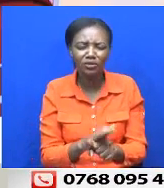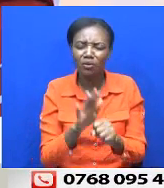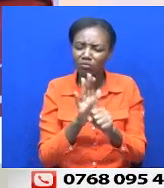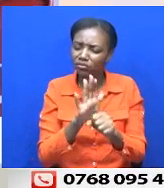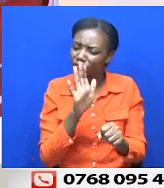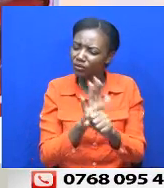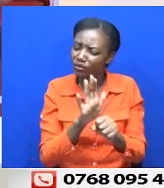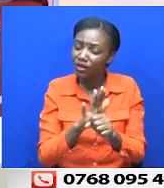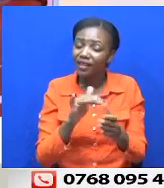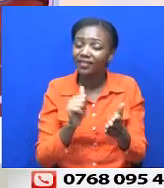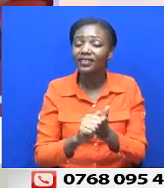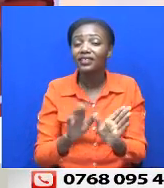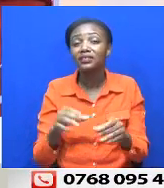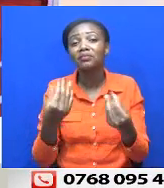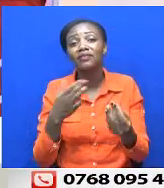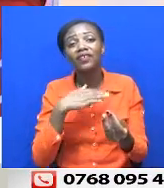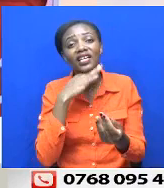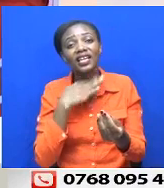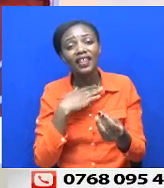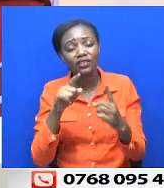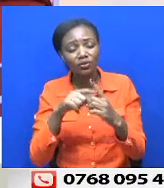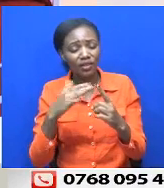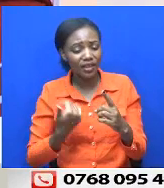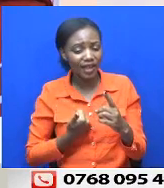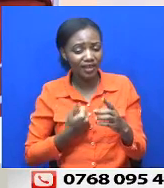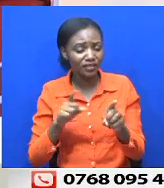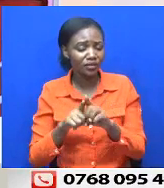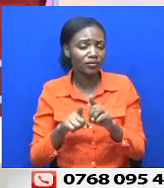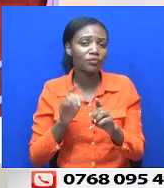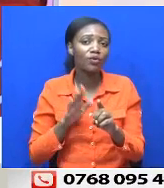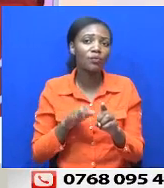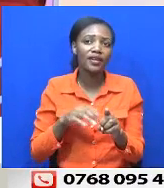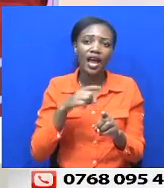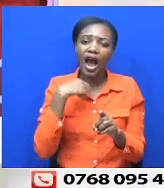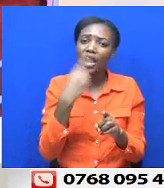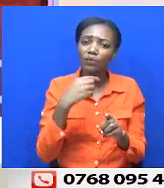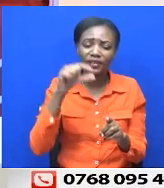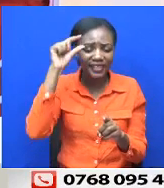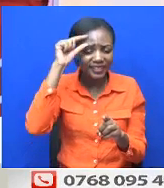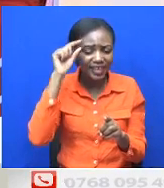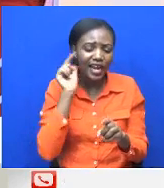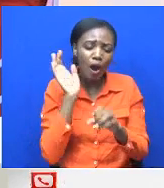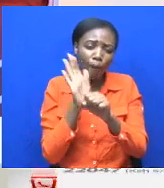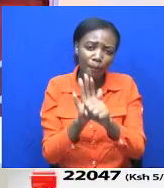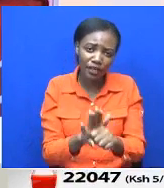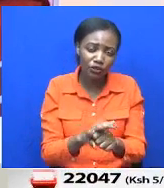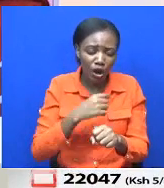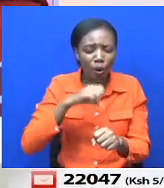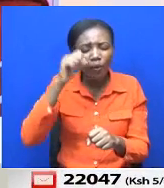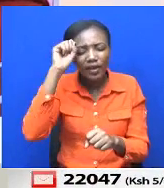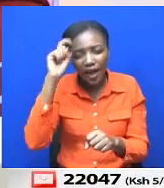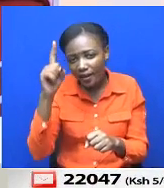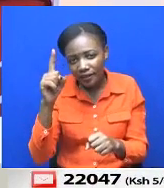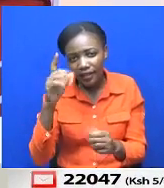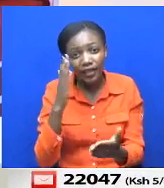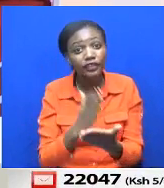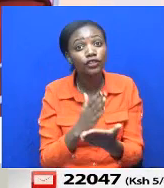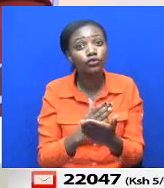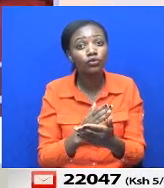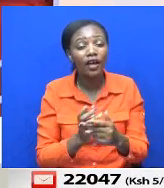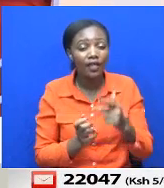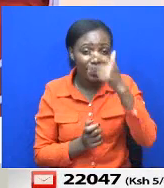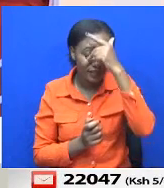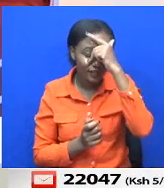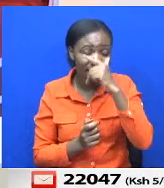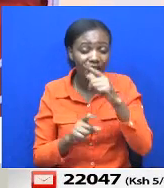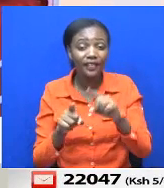watoto wa kike, wanawake ama wasichana, na tunaziita dhulma za kijinsia. Tunafahamu fika pia kwamba kumekuwa na dhulma dhidi